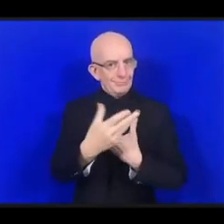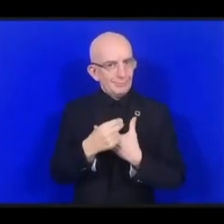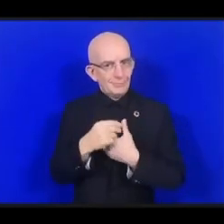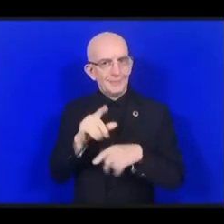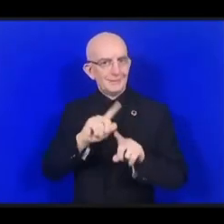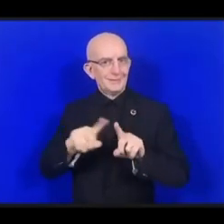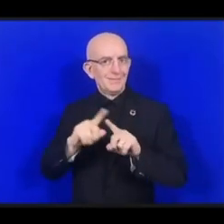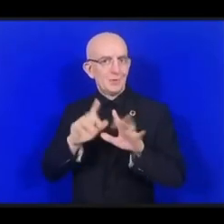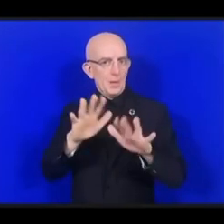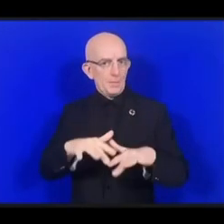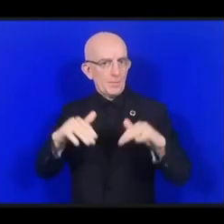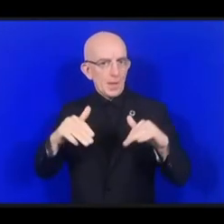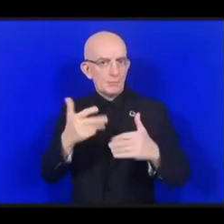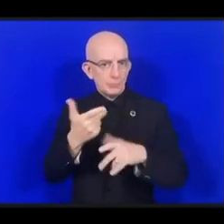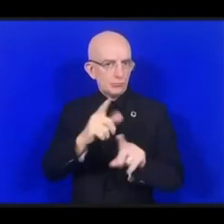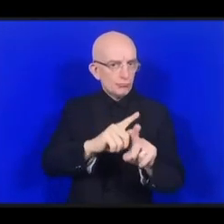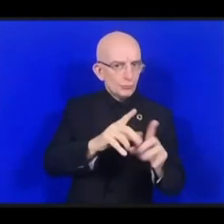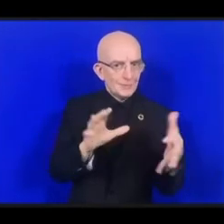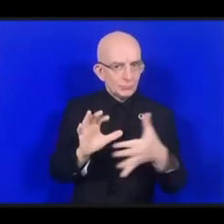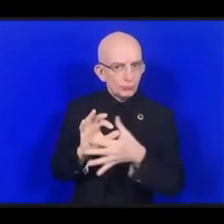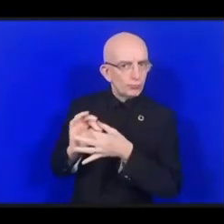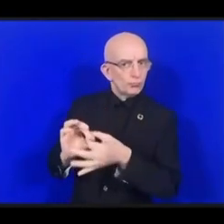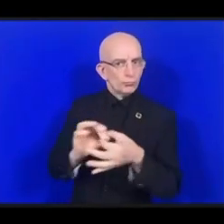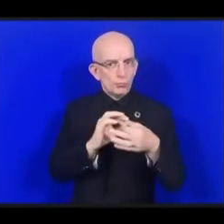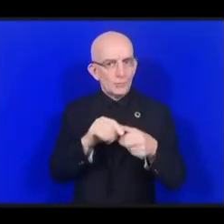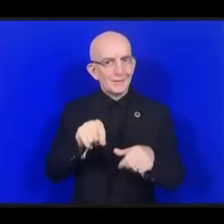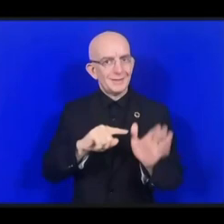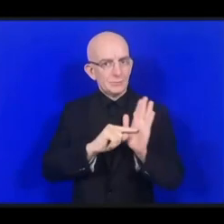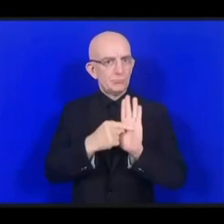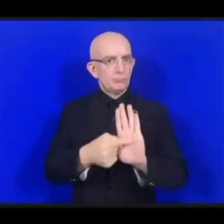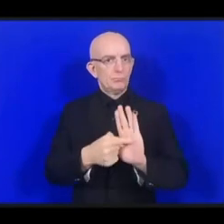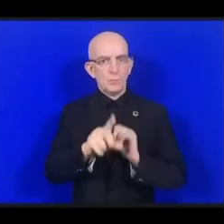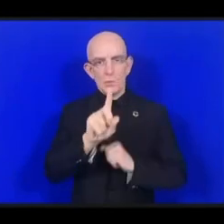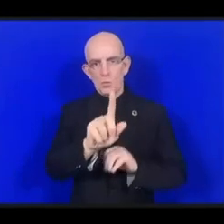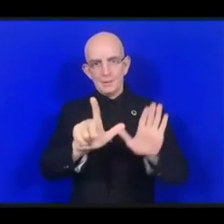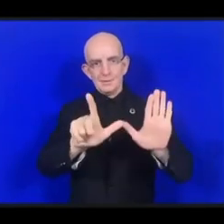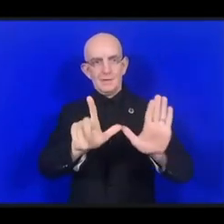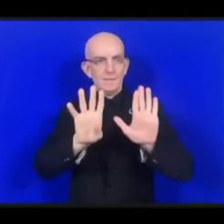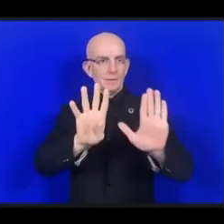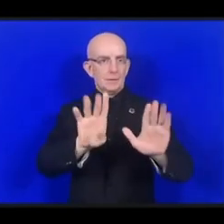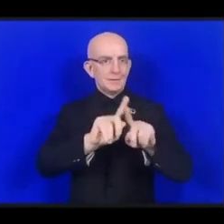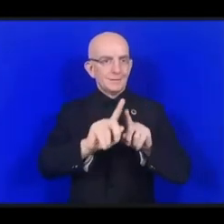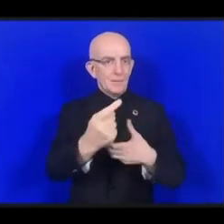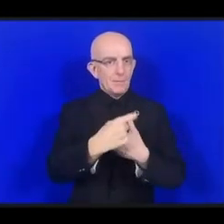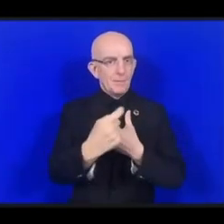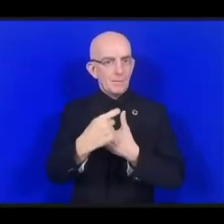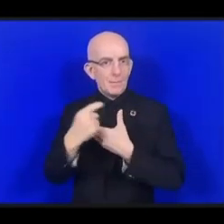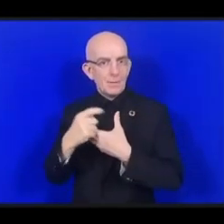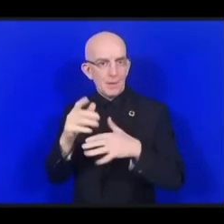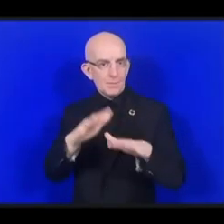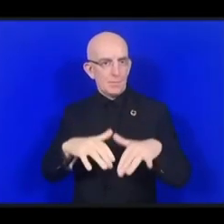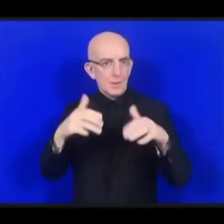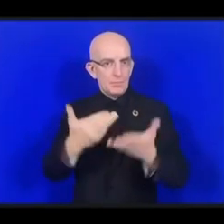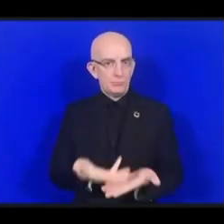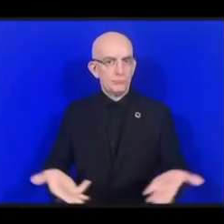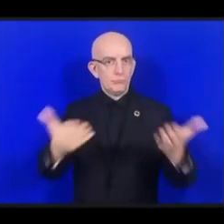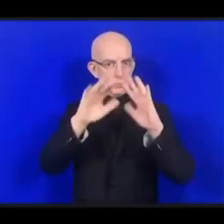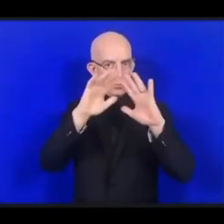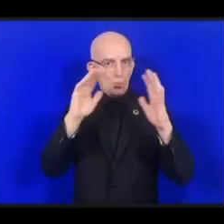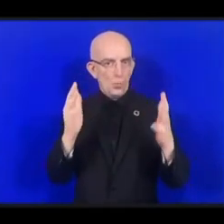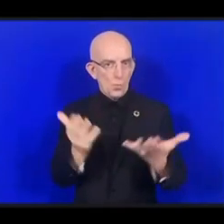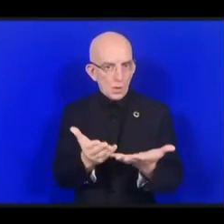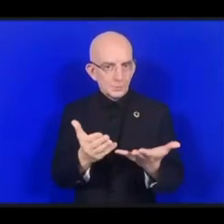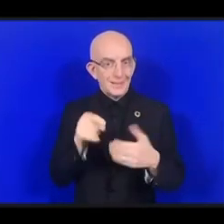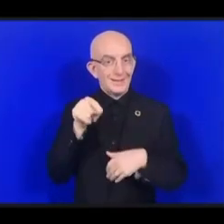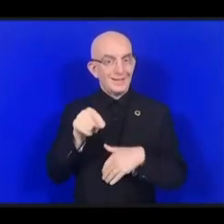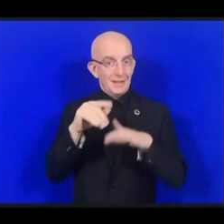においてはオープなディスカッションができましたまた正直に議会す役割に関しましての